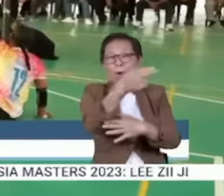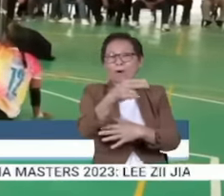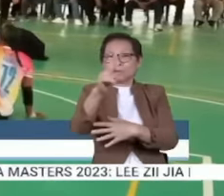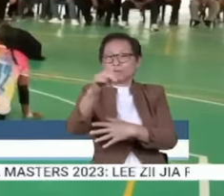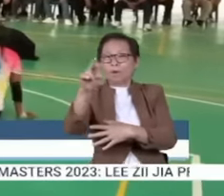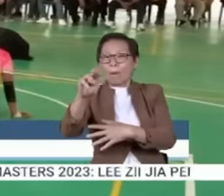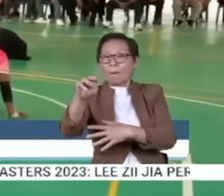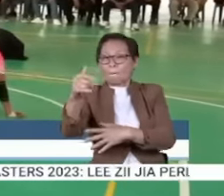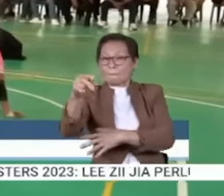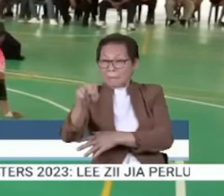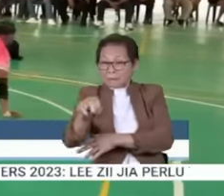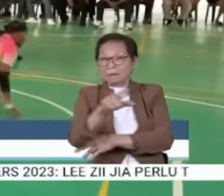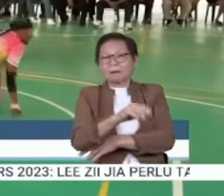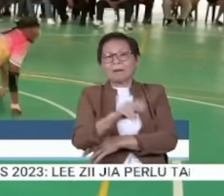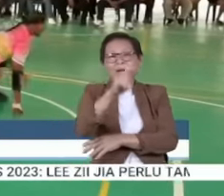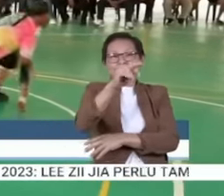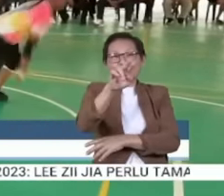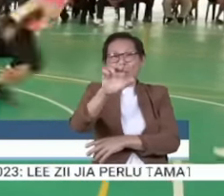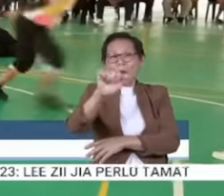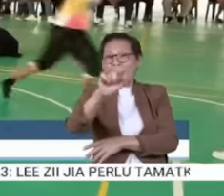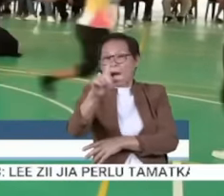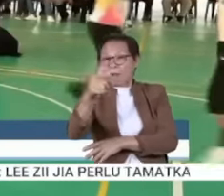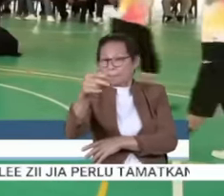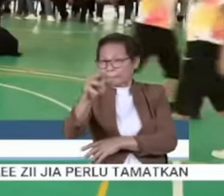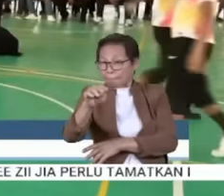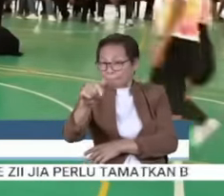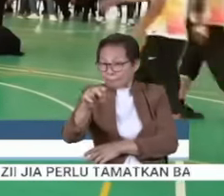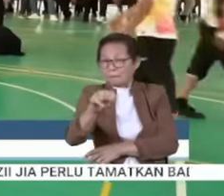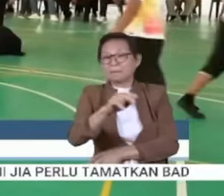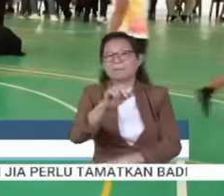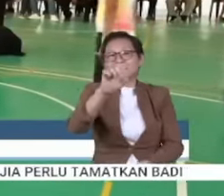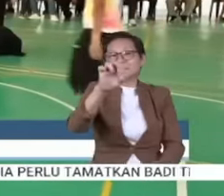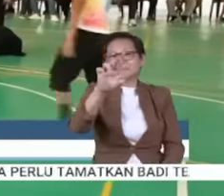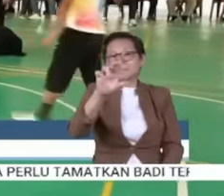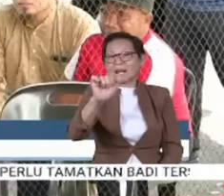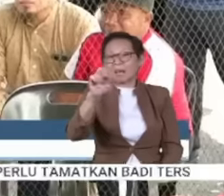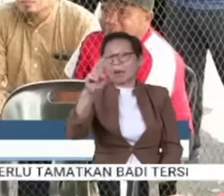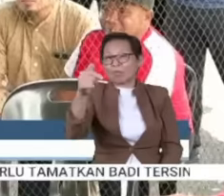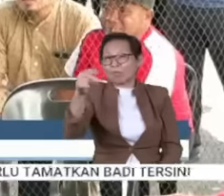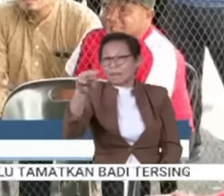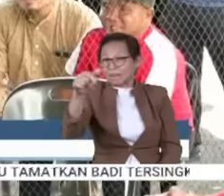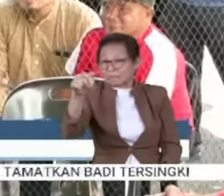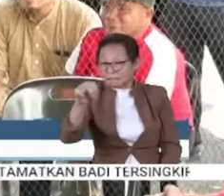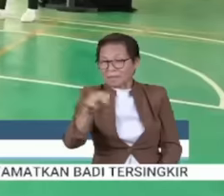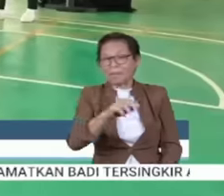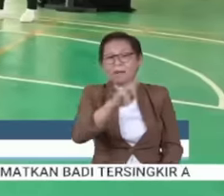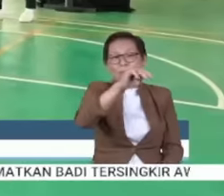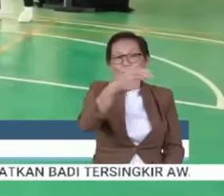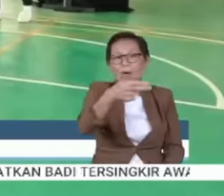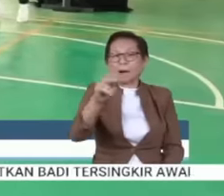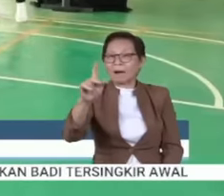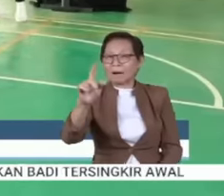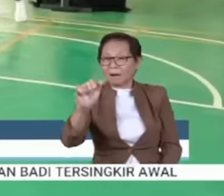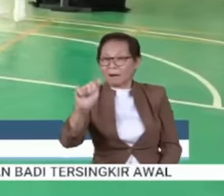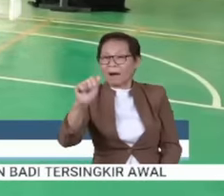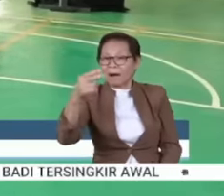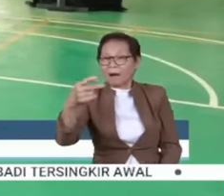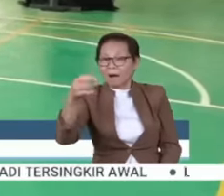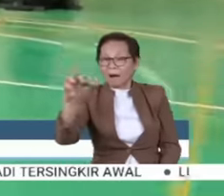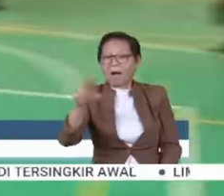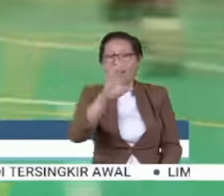Nurma Nizam Ahmad Nur Azman Abdul Hamid sarabanan kanisan Muhammad gahar dan